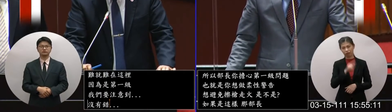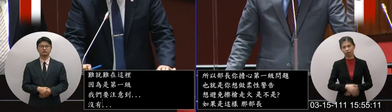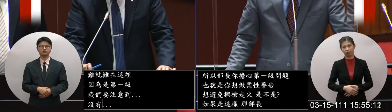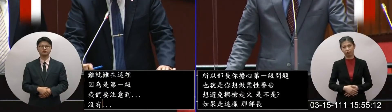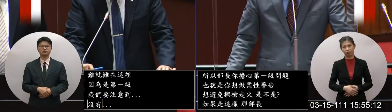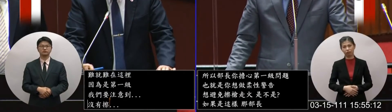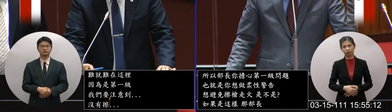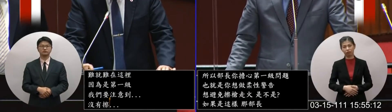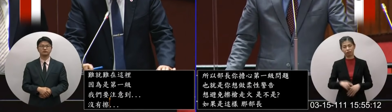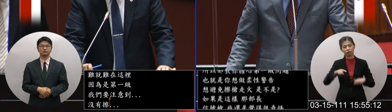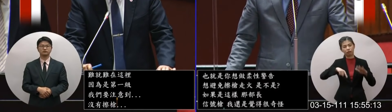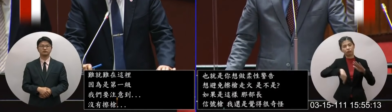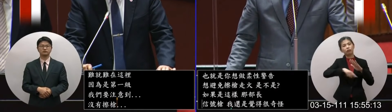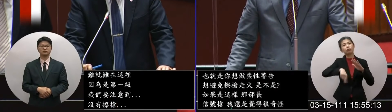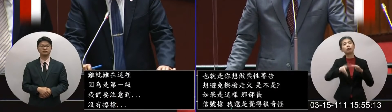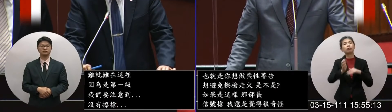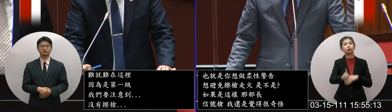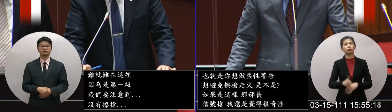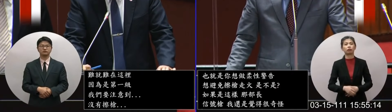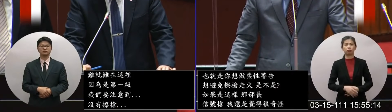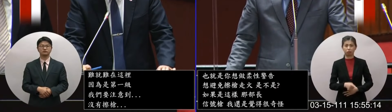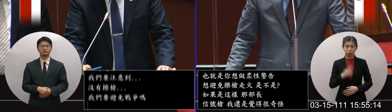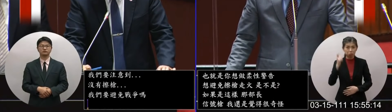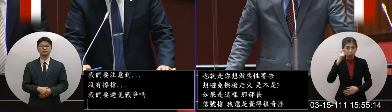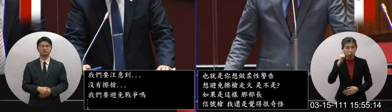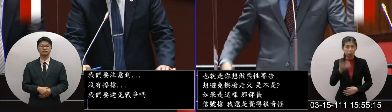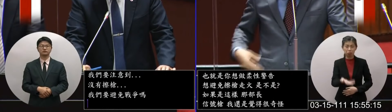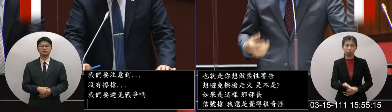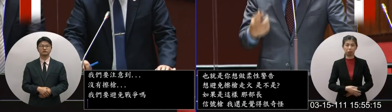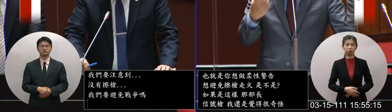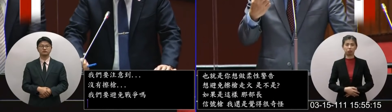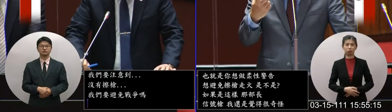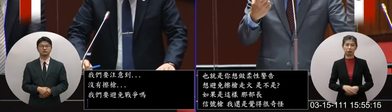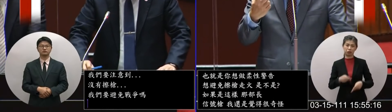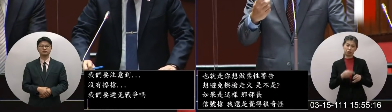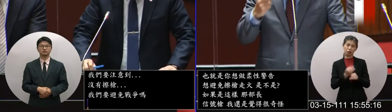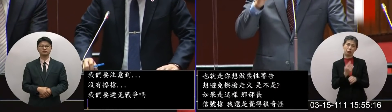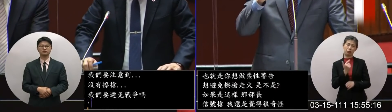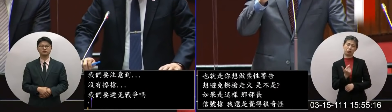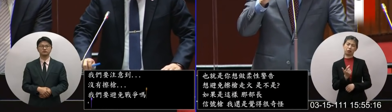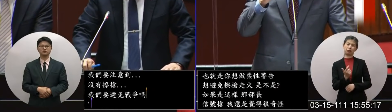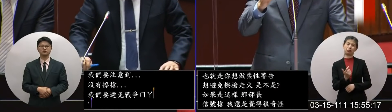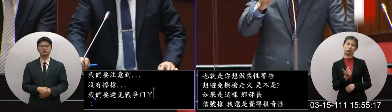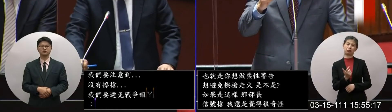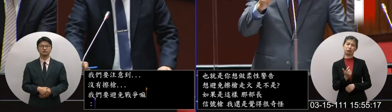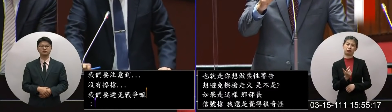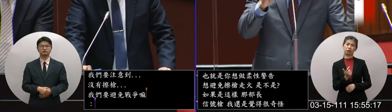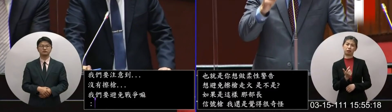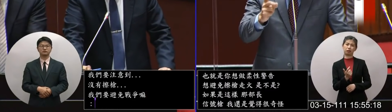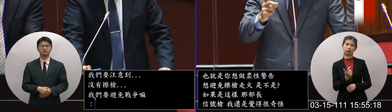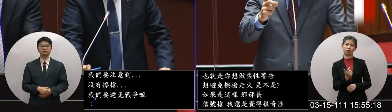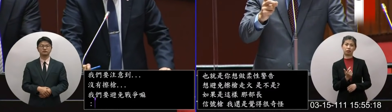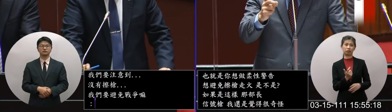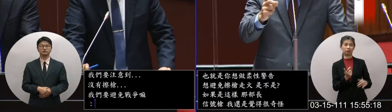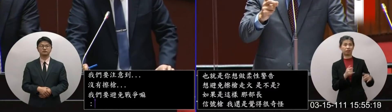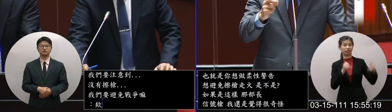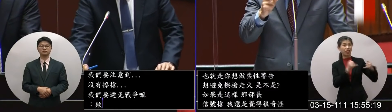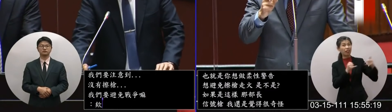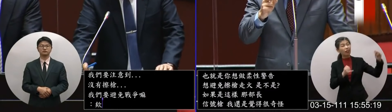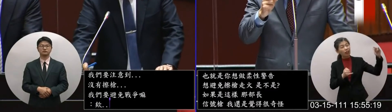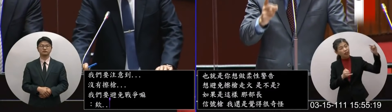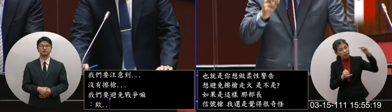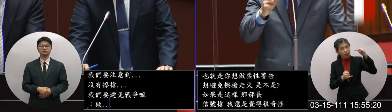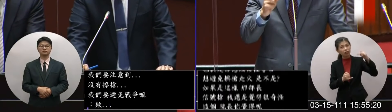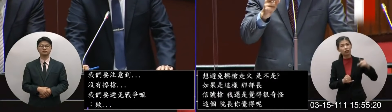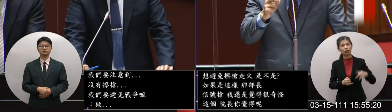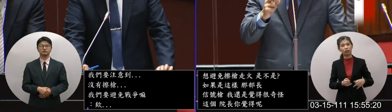个院长，你觉得呢？我用信号枪，然后来对应这个不明飞行物，然